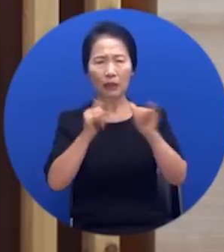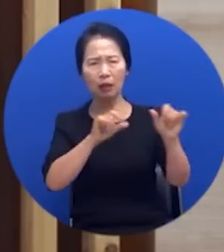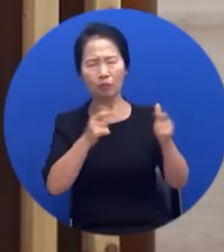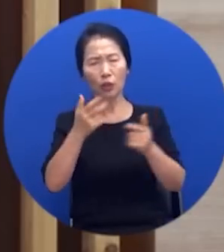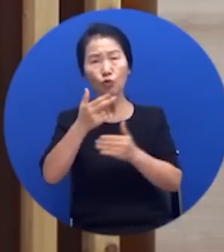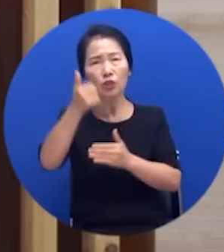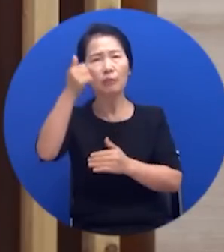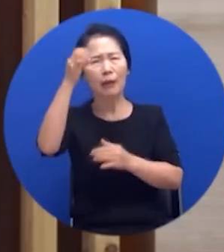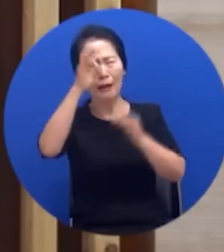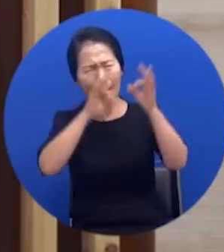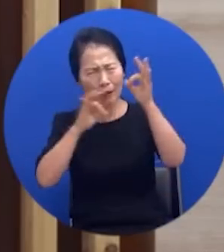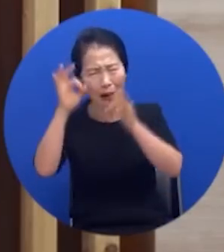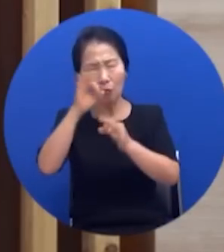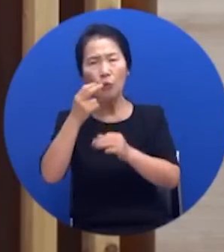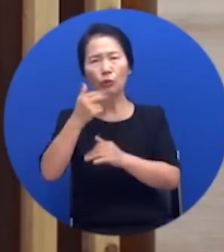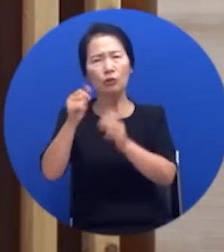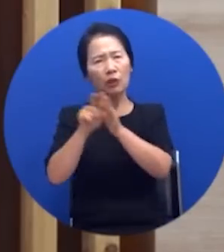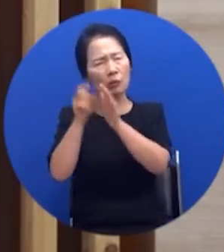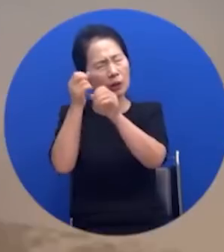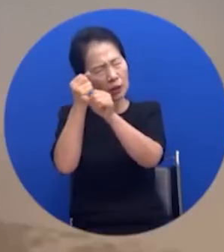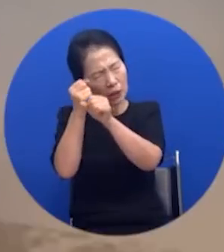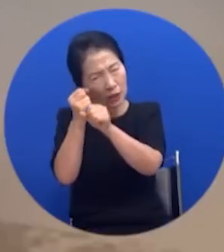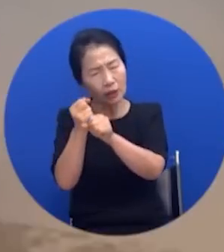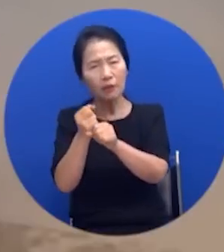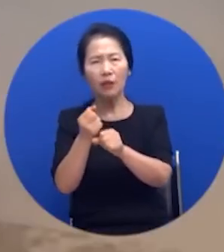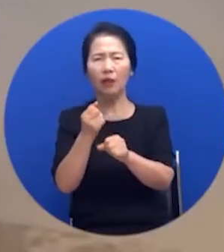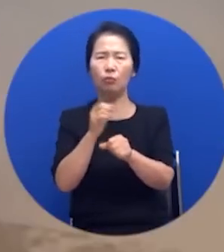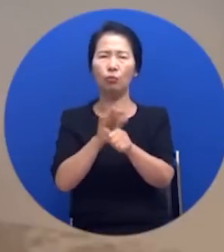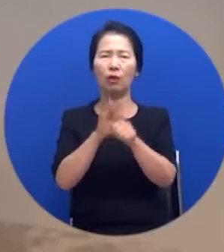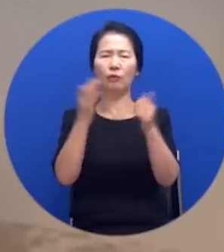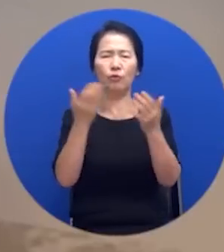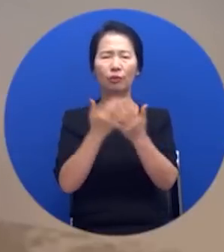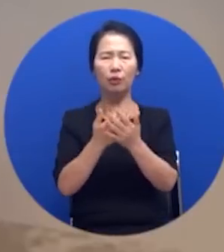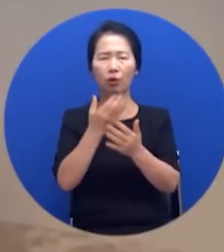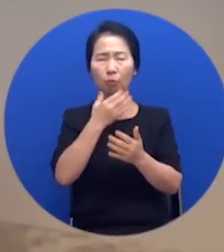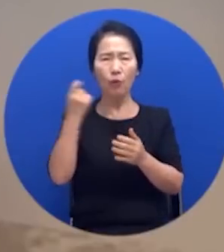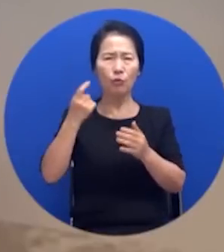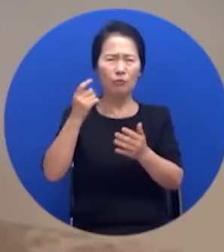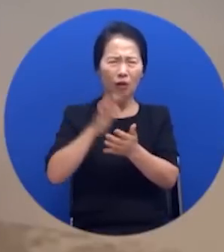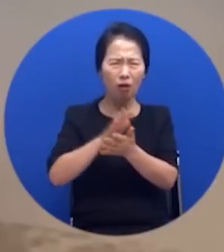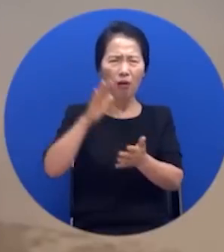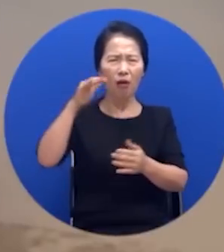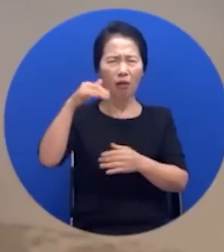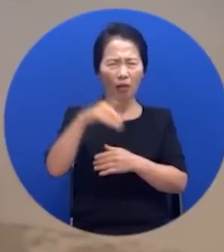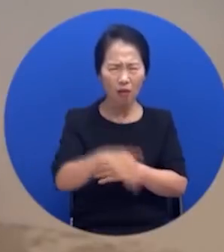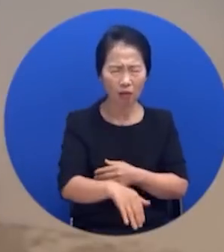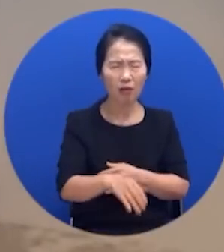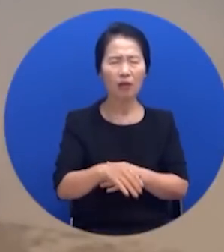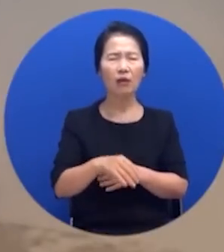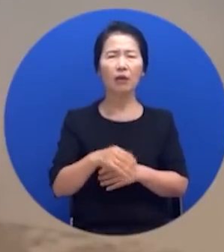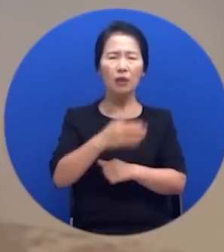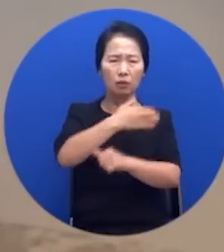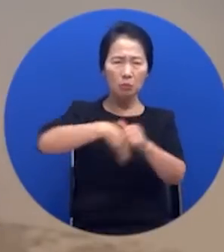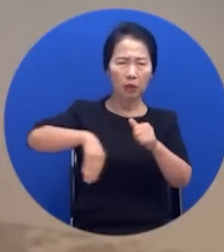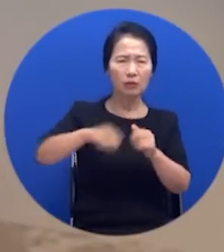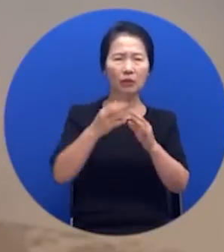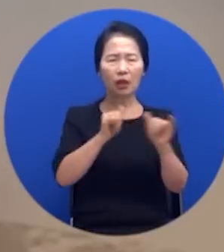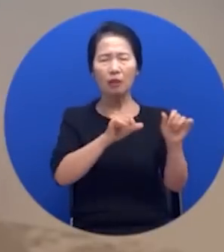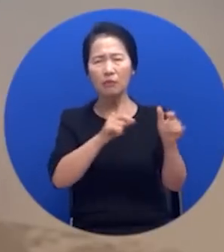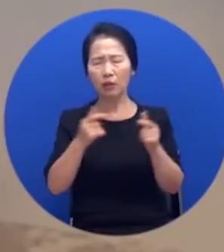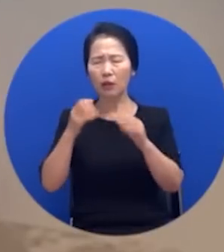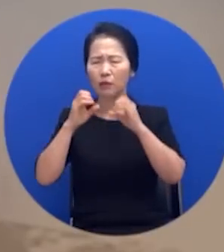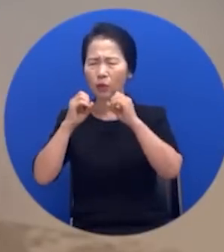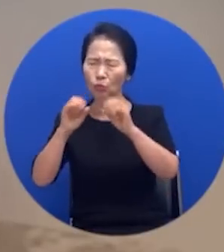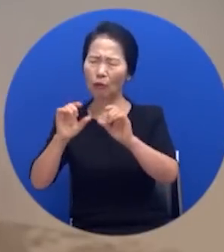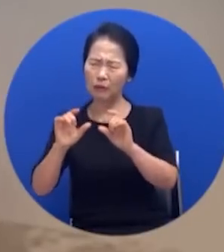찾고 의존하게 하여 주시옵소서. 복음의 열정이 식어져서 아버지, 우리가 주변 이웃들에게 복음을 증거하고 전도하지